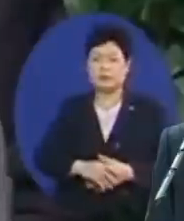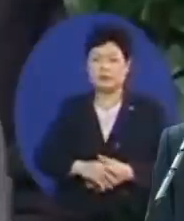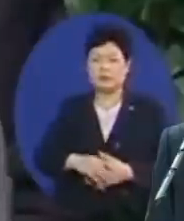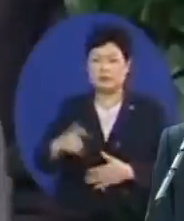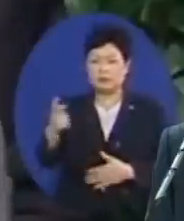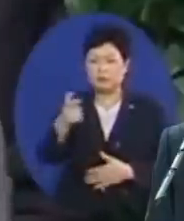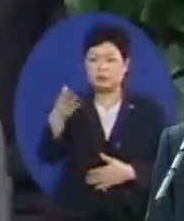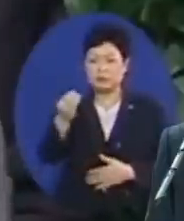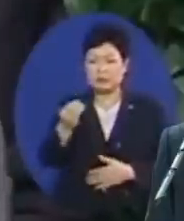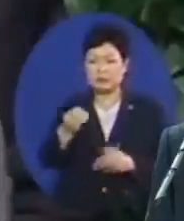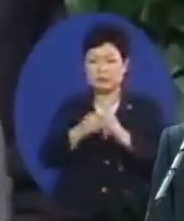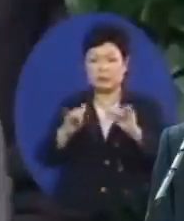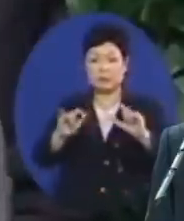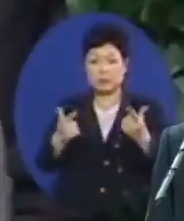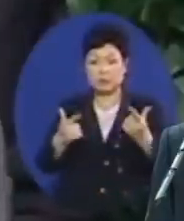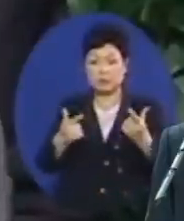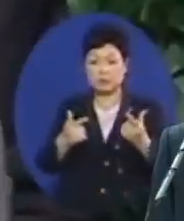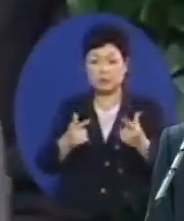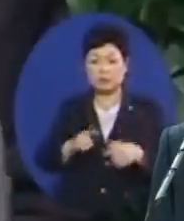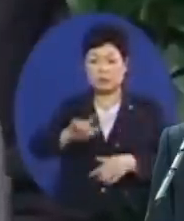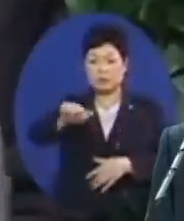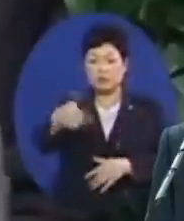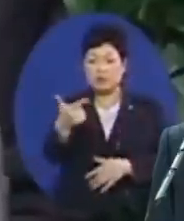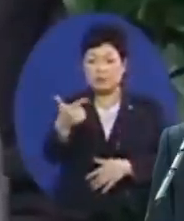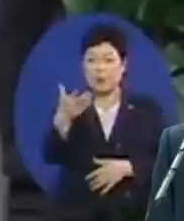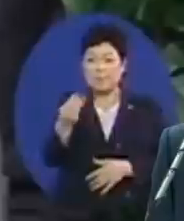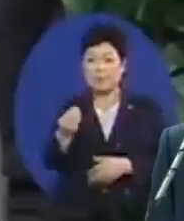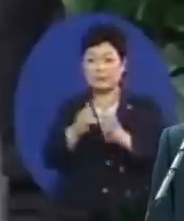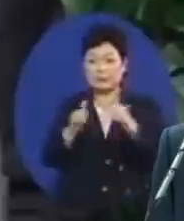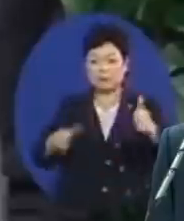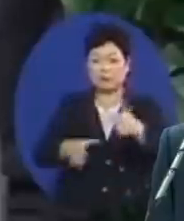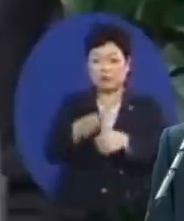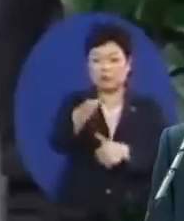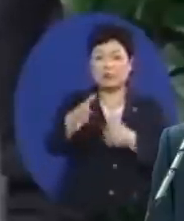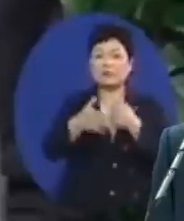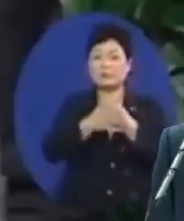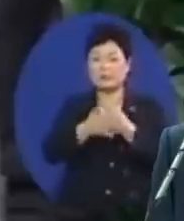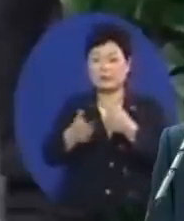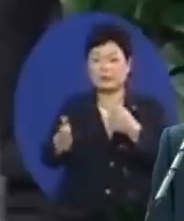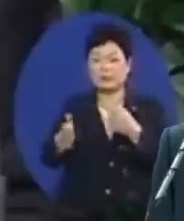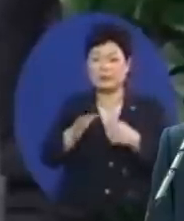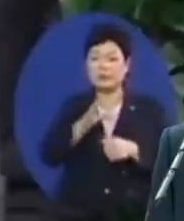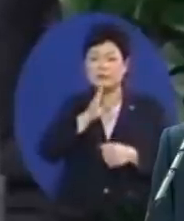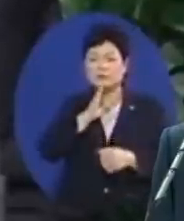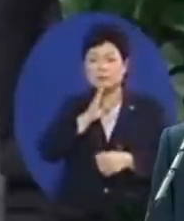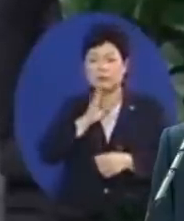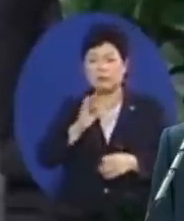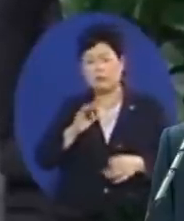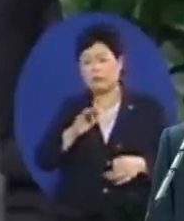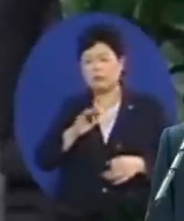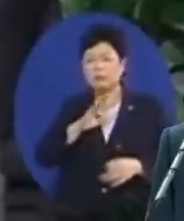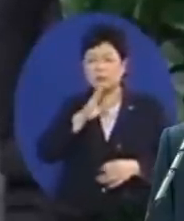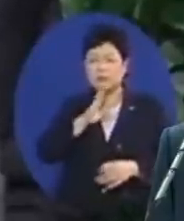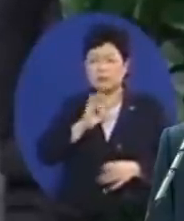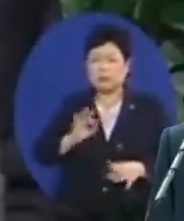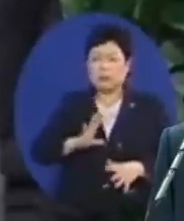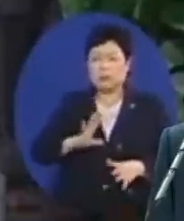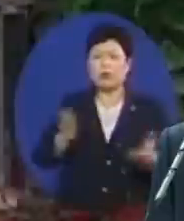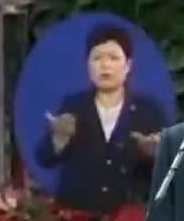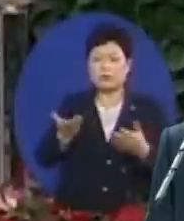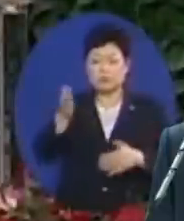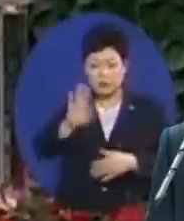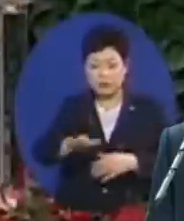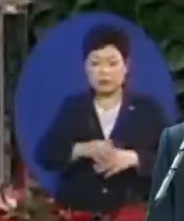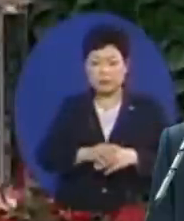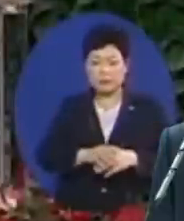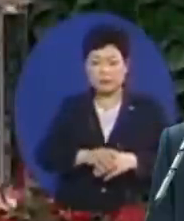60만 명도 아닌 600만 명을 죽였으니 얼마나 끔찍한 일을 했습니까? 그러나